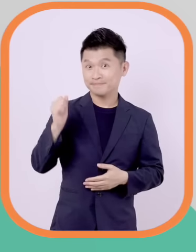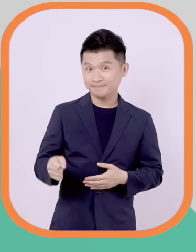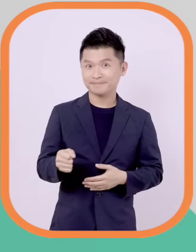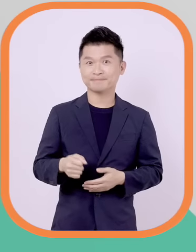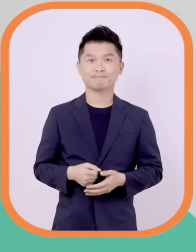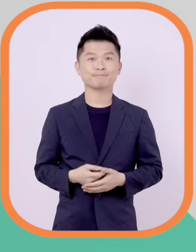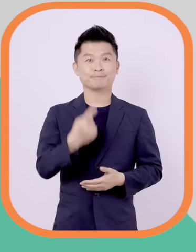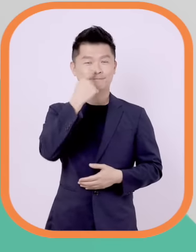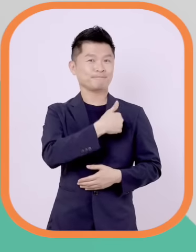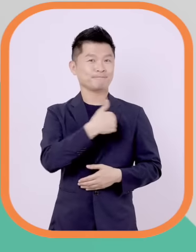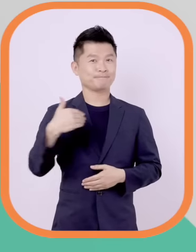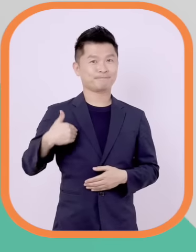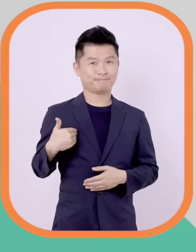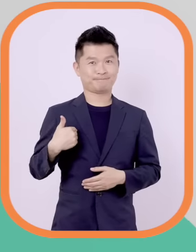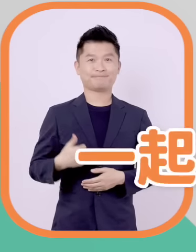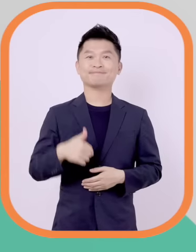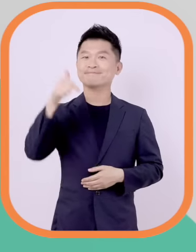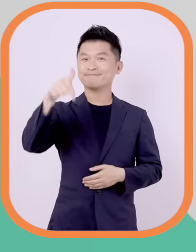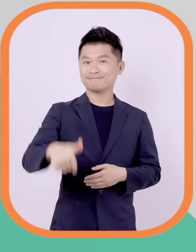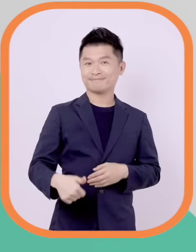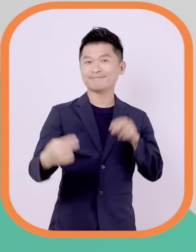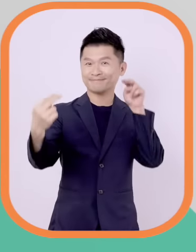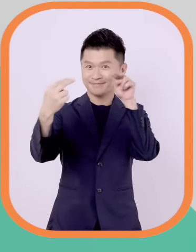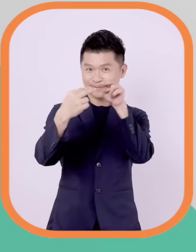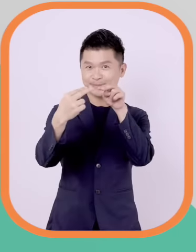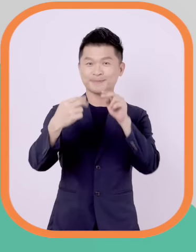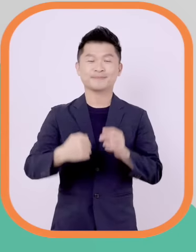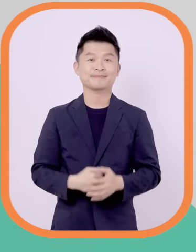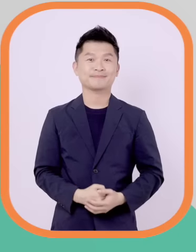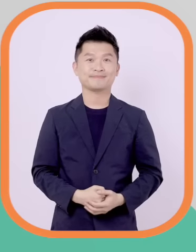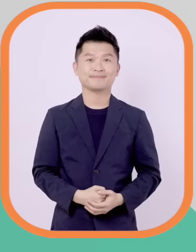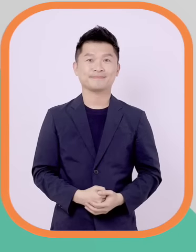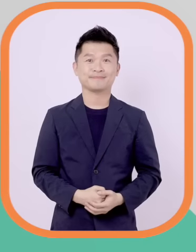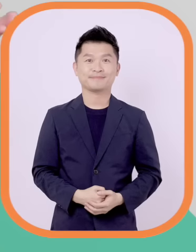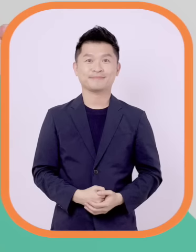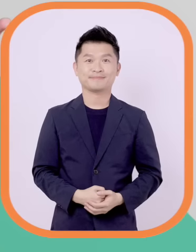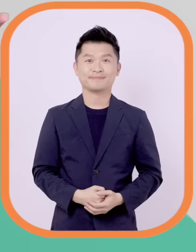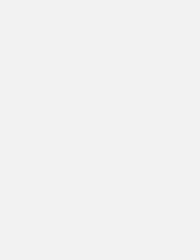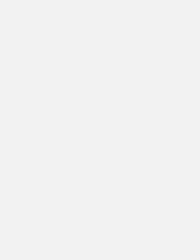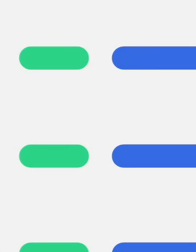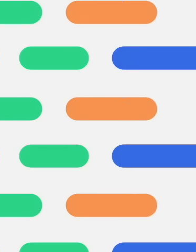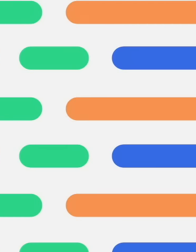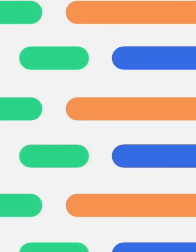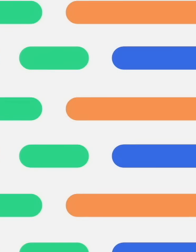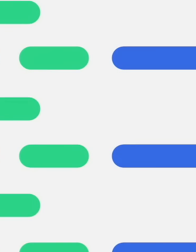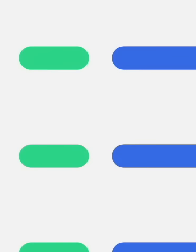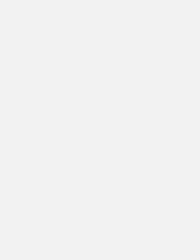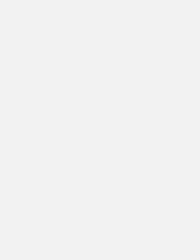全员国民法官中，一起审判我也通。我们下次见。